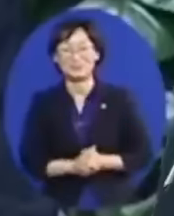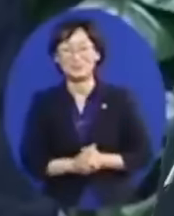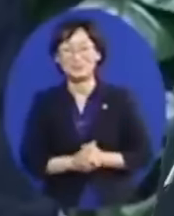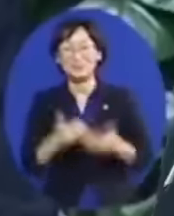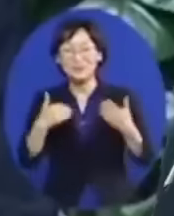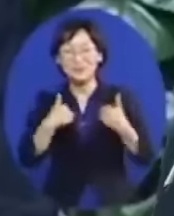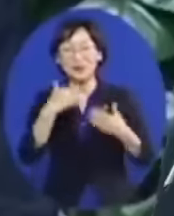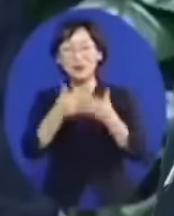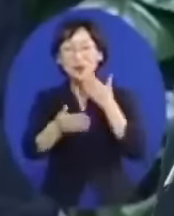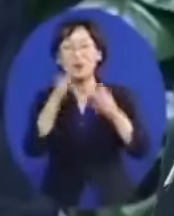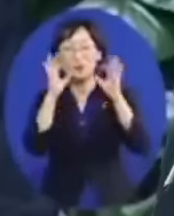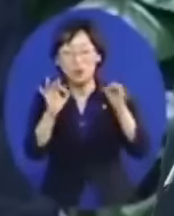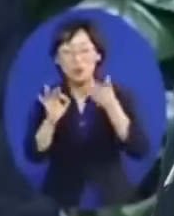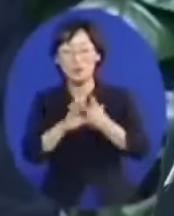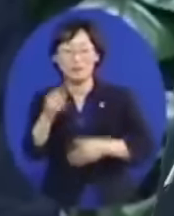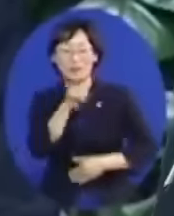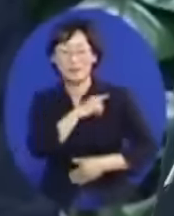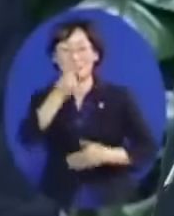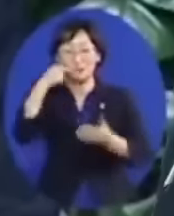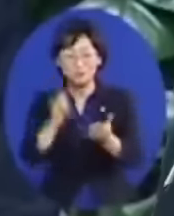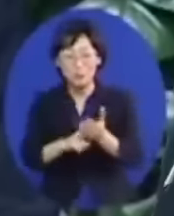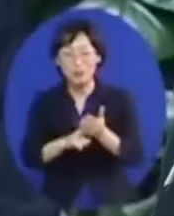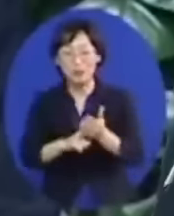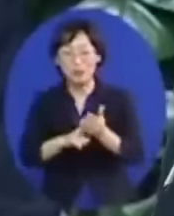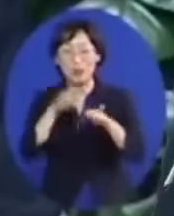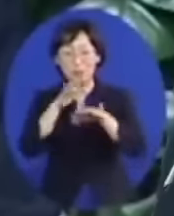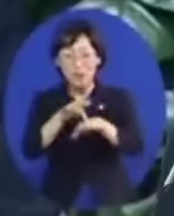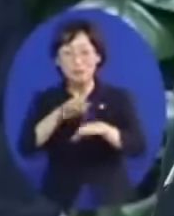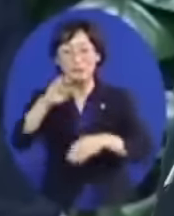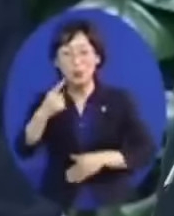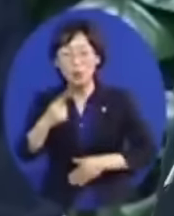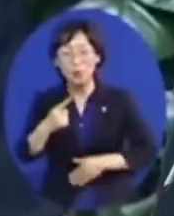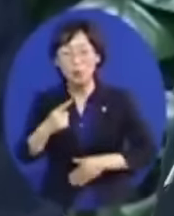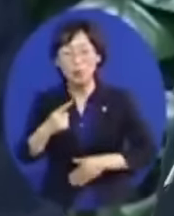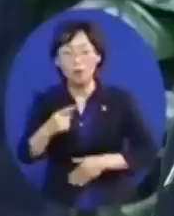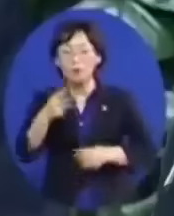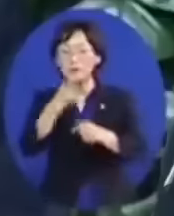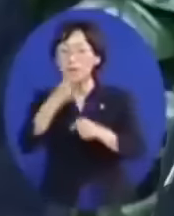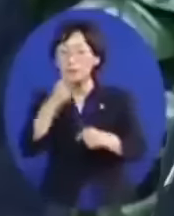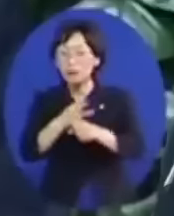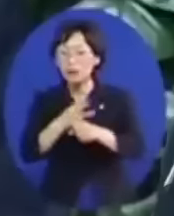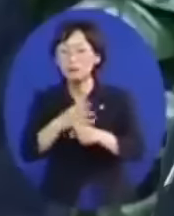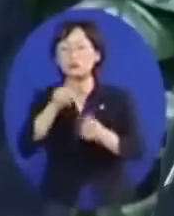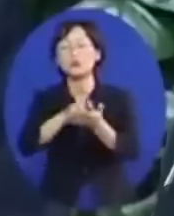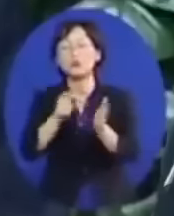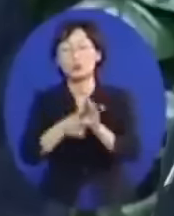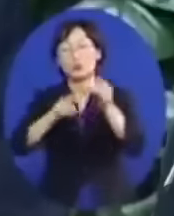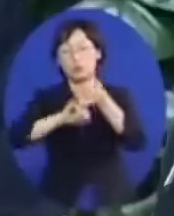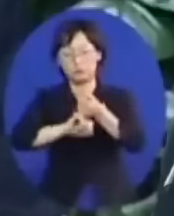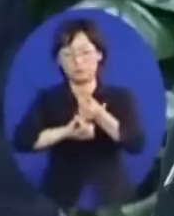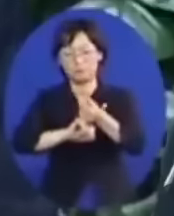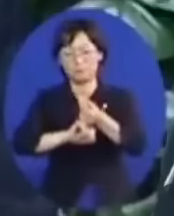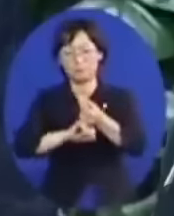저의 경험으로 보면 가장 쉽게 나가는 마귀도 최소한 3시간은 기도해야 되었습니다.